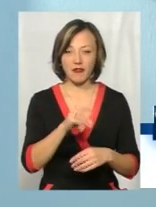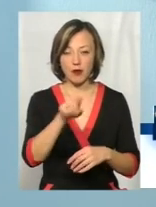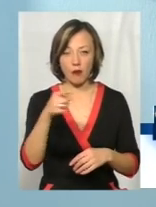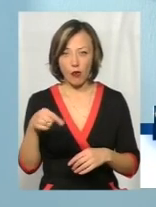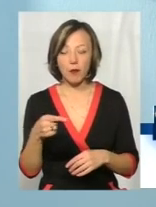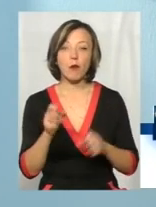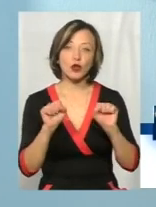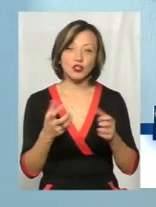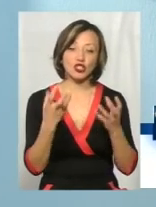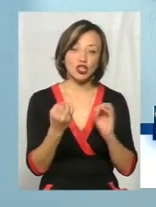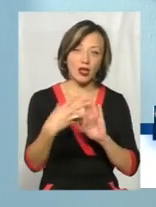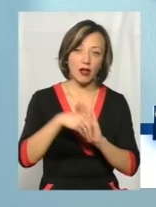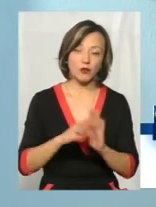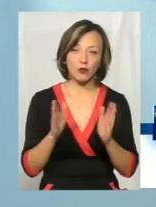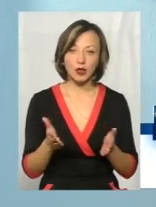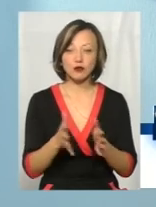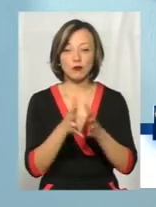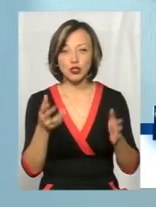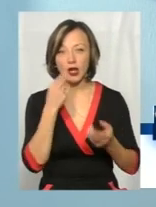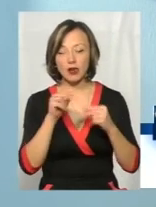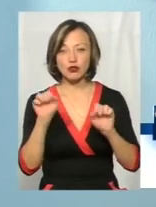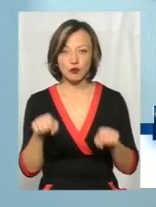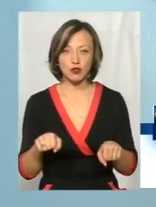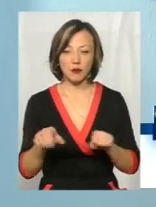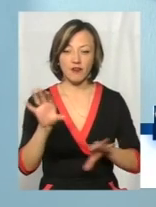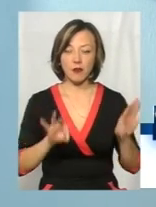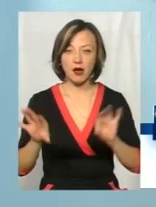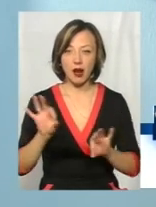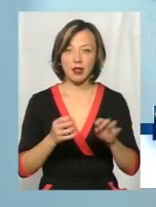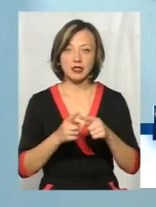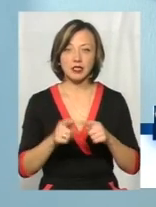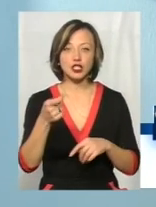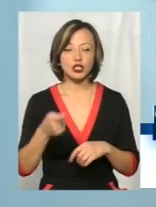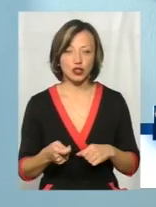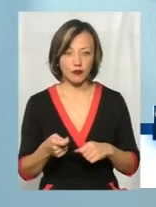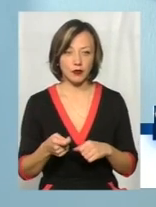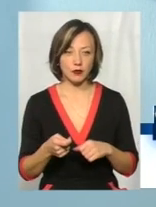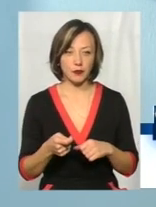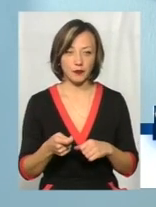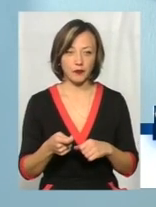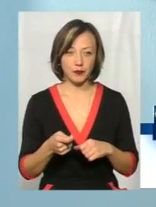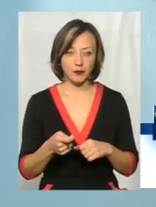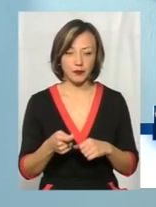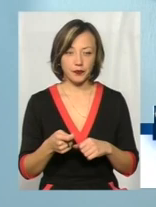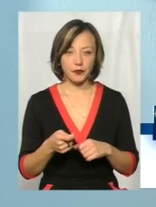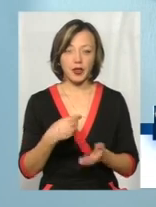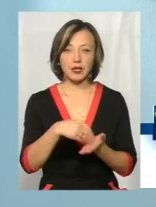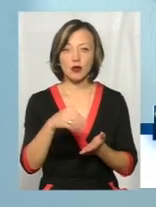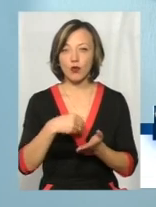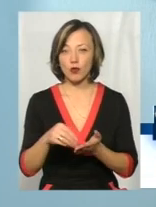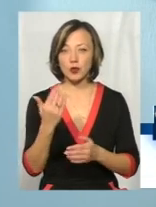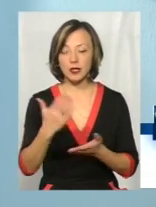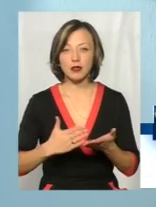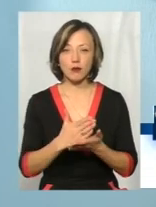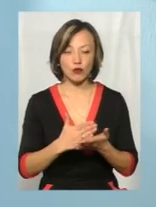Можливо, ще підключиться, чим буде їх більше, тим нам краще. Ми зможемо вибирати це, здешевить ну, закупку їхніх